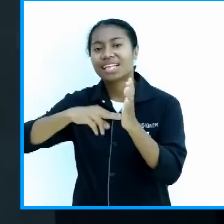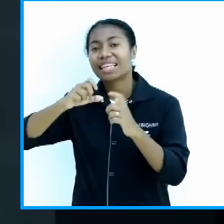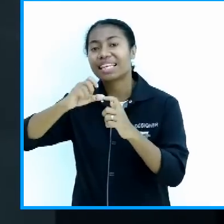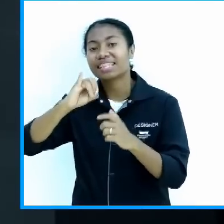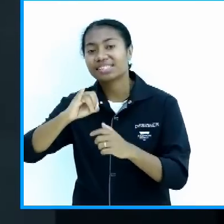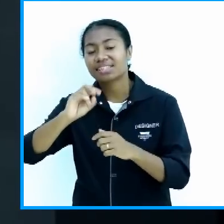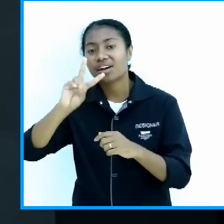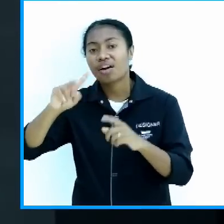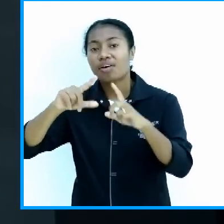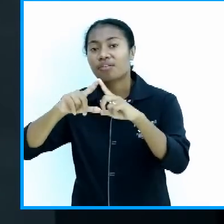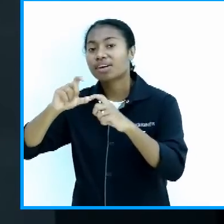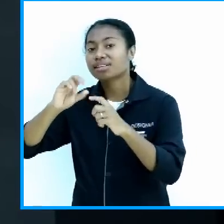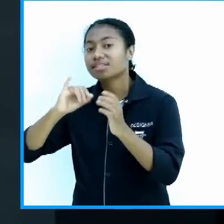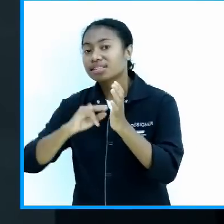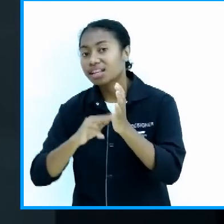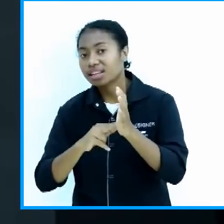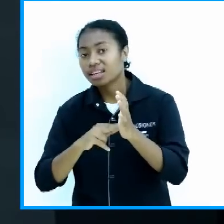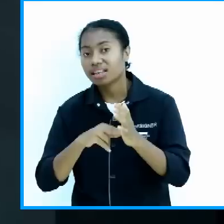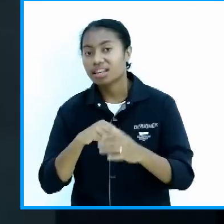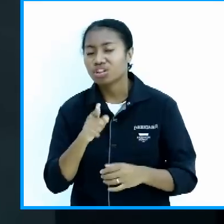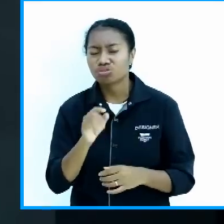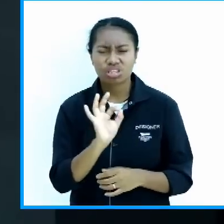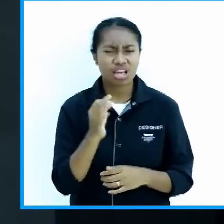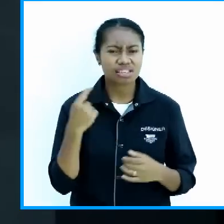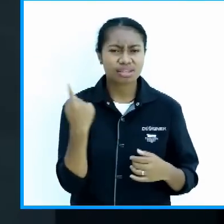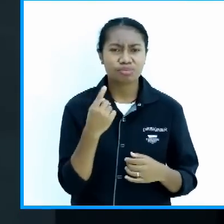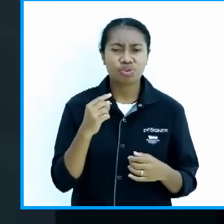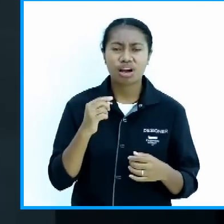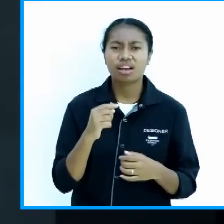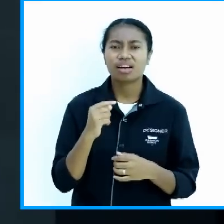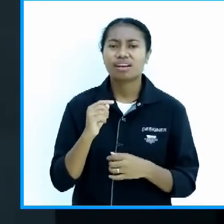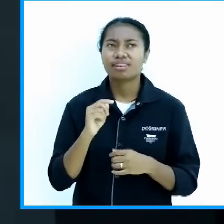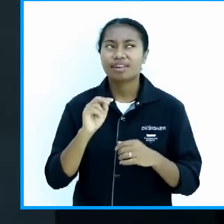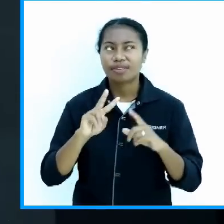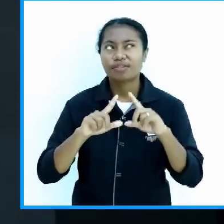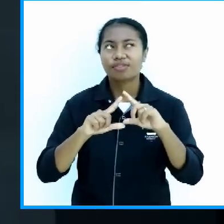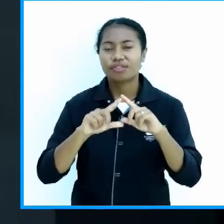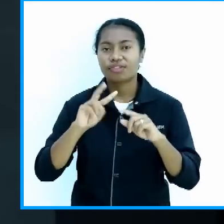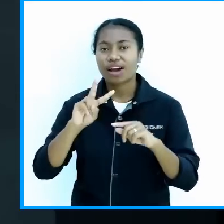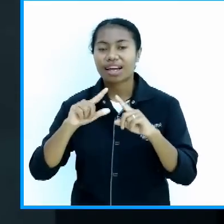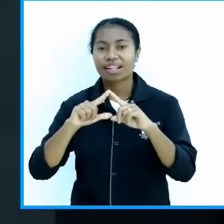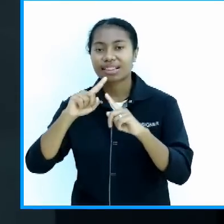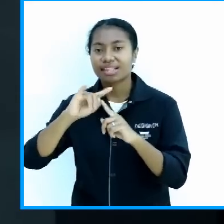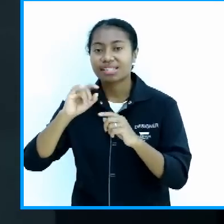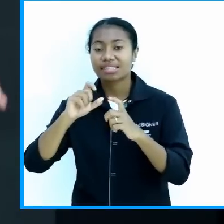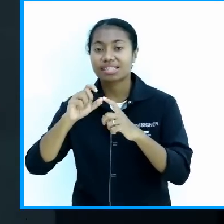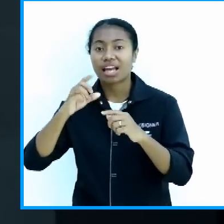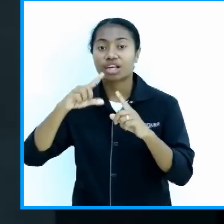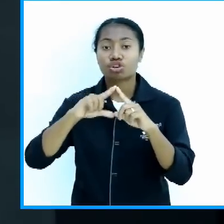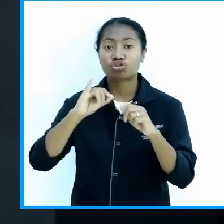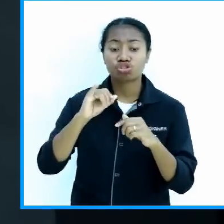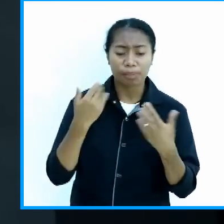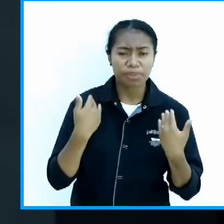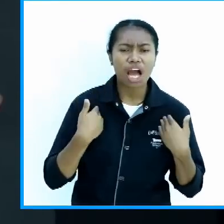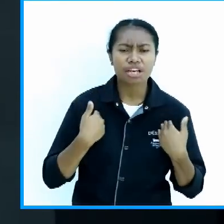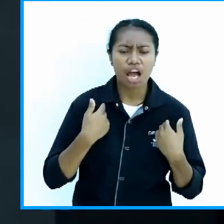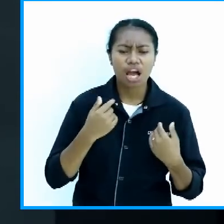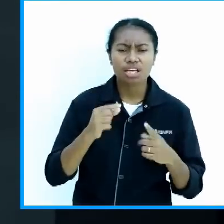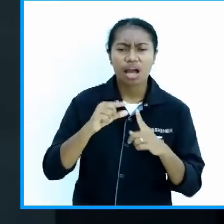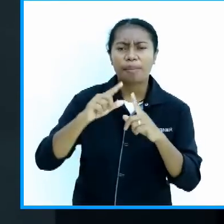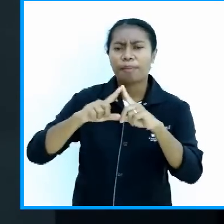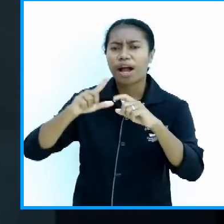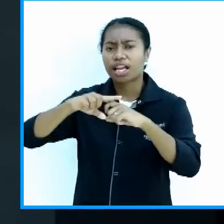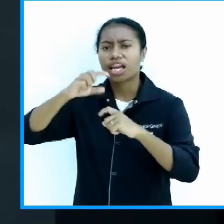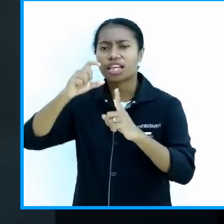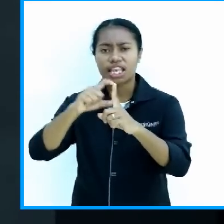7 itu tidak semua pakai inactivated virus. Yang saya tahu Sinovac inactivated, tapi ada juga yang lain yang pakai DNA-nya sel. Jadi virusnya